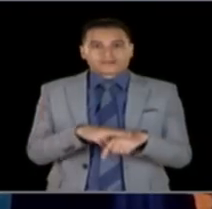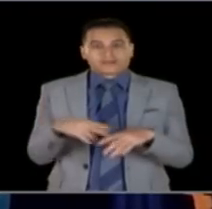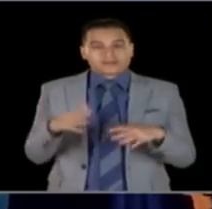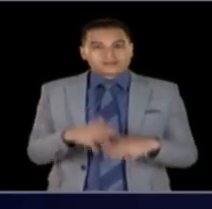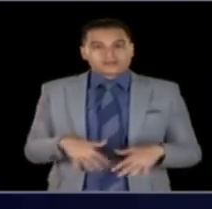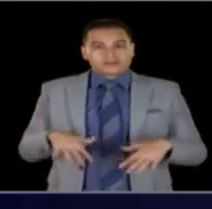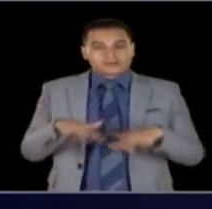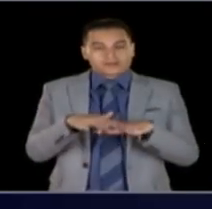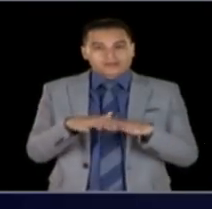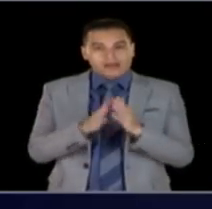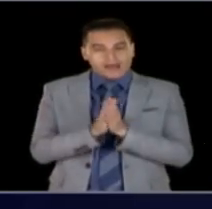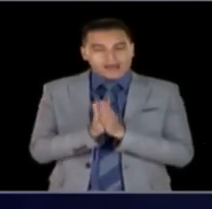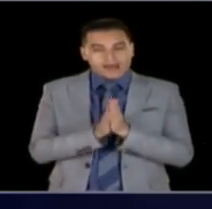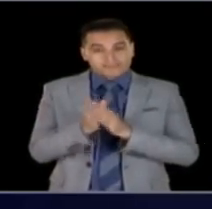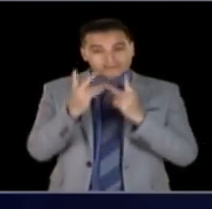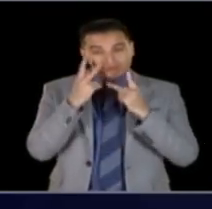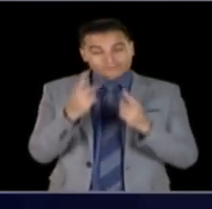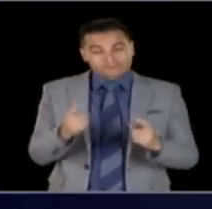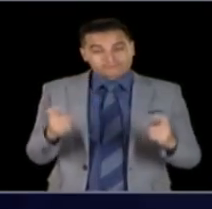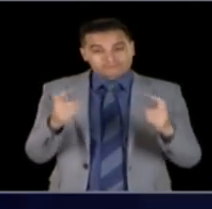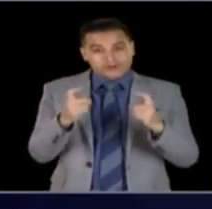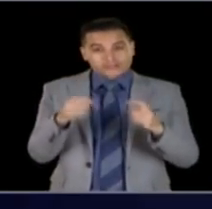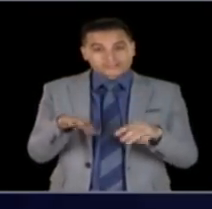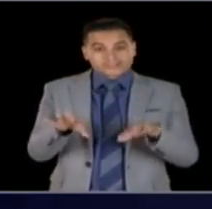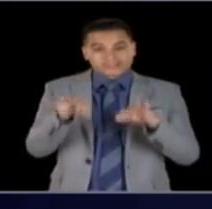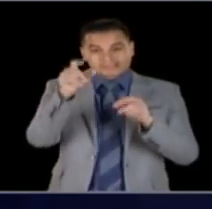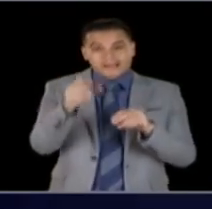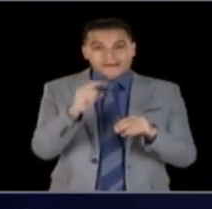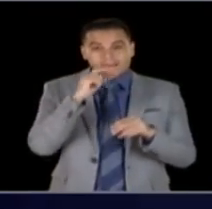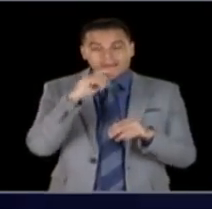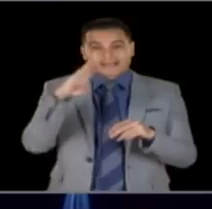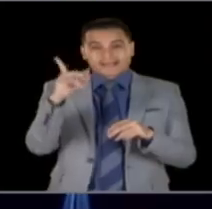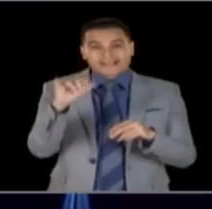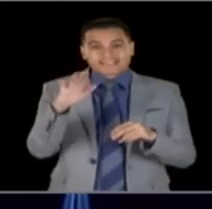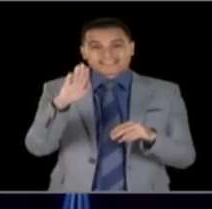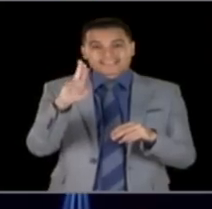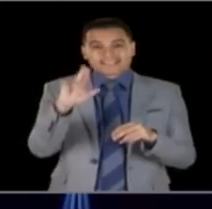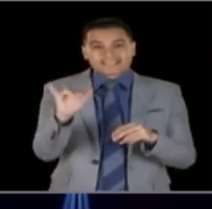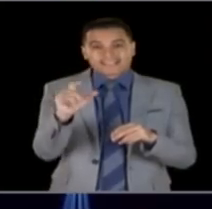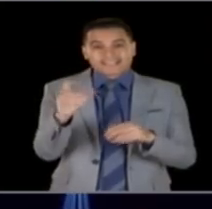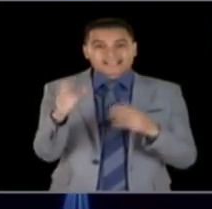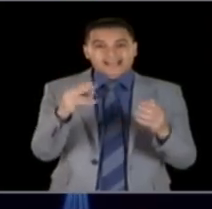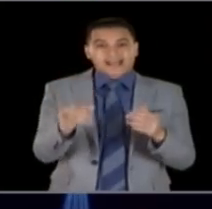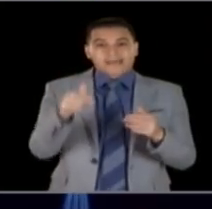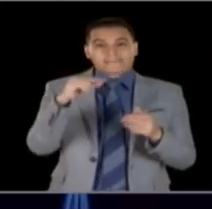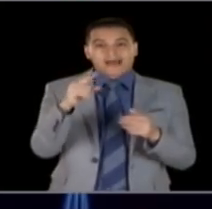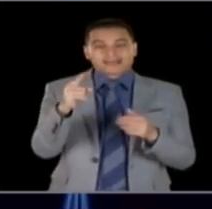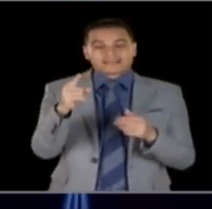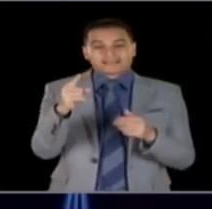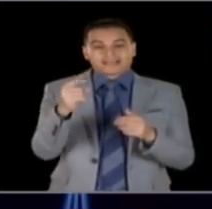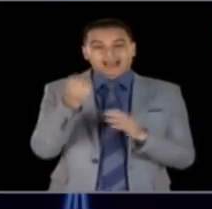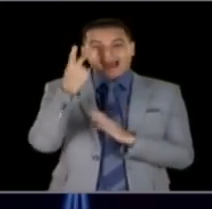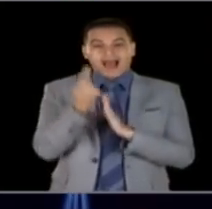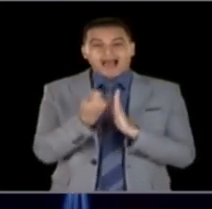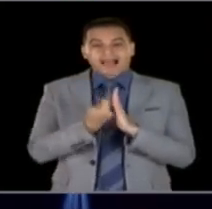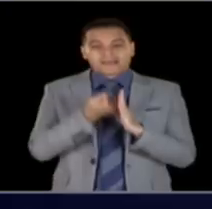اراجع بصراحه. هنشوف النهارده هيحصل ايه. ومعانا وافد جديد كريستين عماد. ازي حضرتك؟ اداب صيني. ايه الجمال